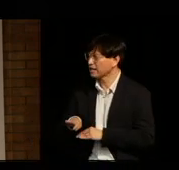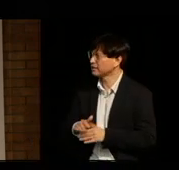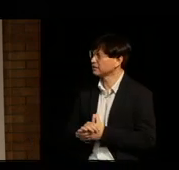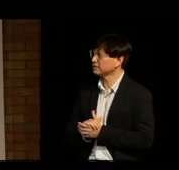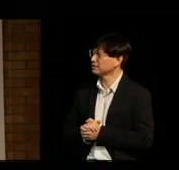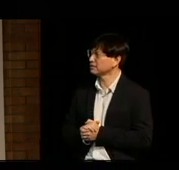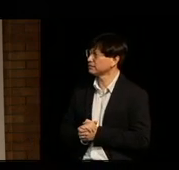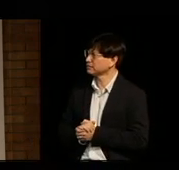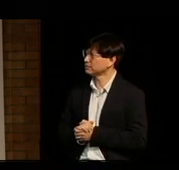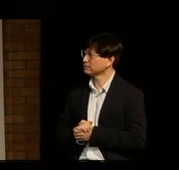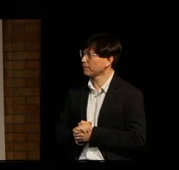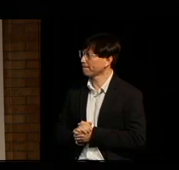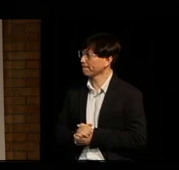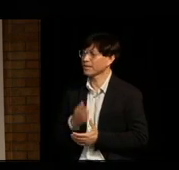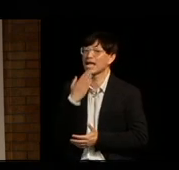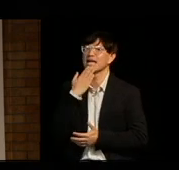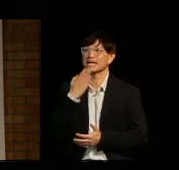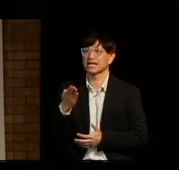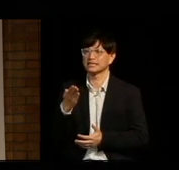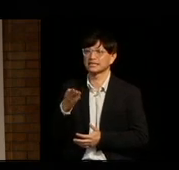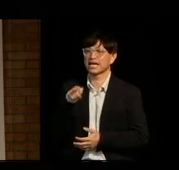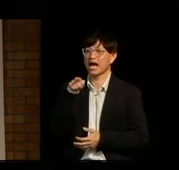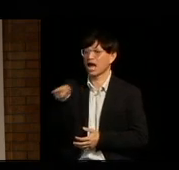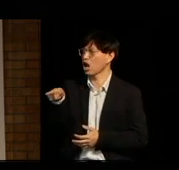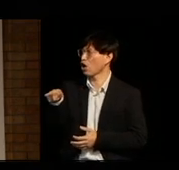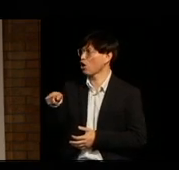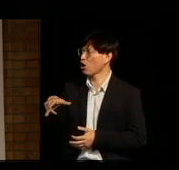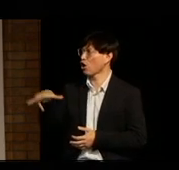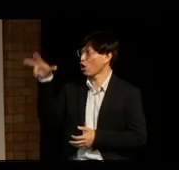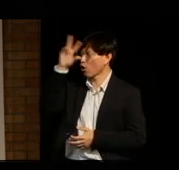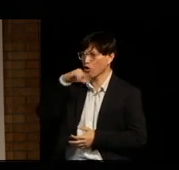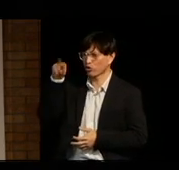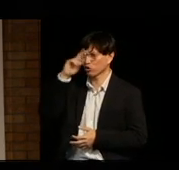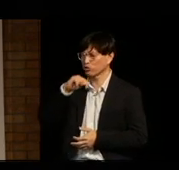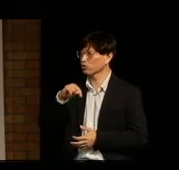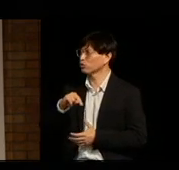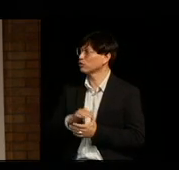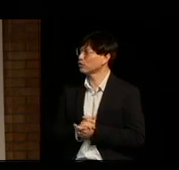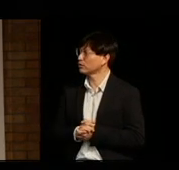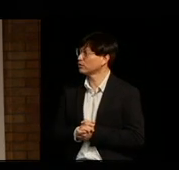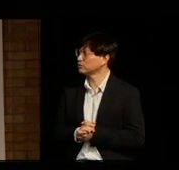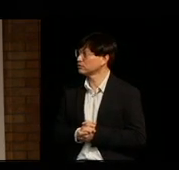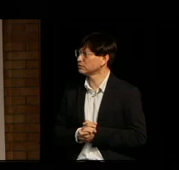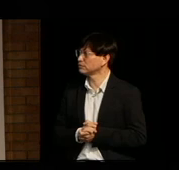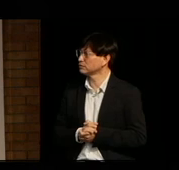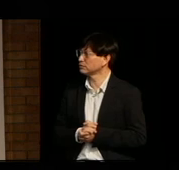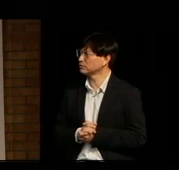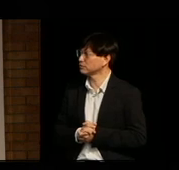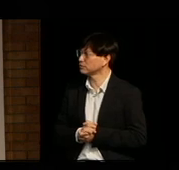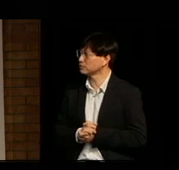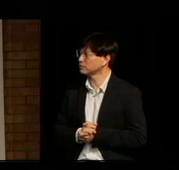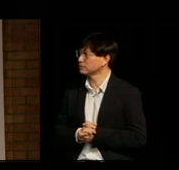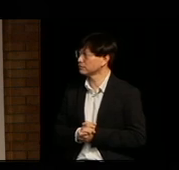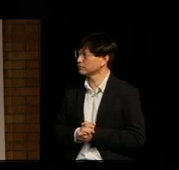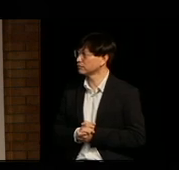e e grazie a loro quant rimast incinta è nata quindi rimane occupata e